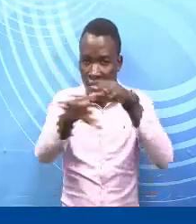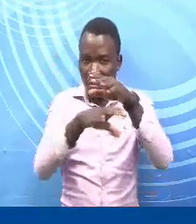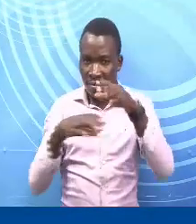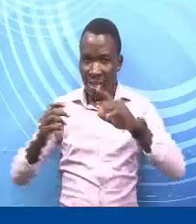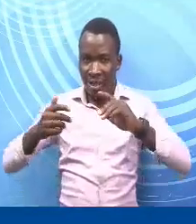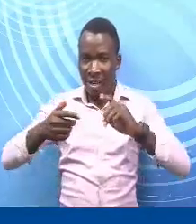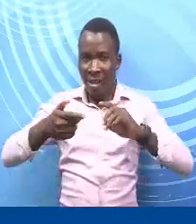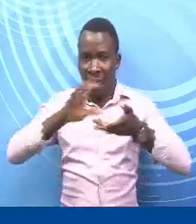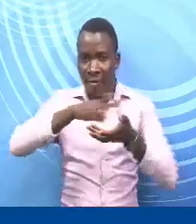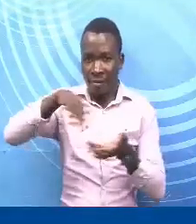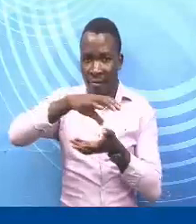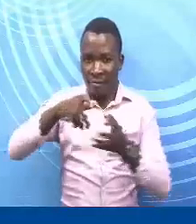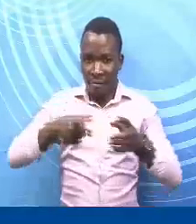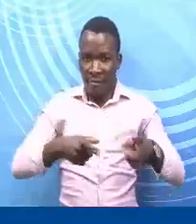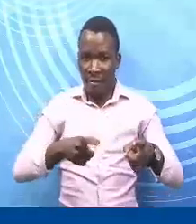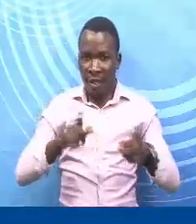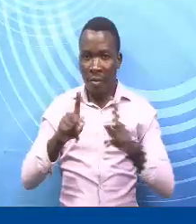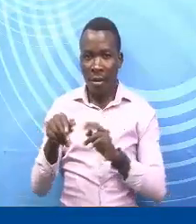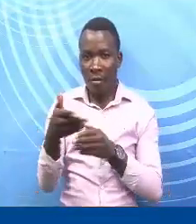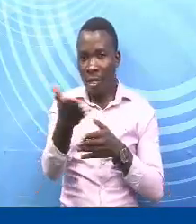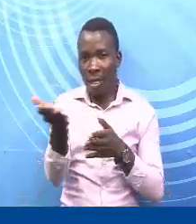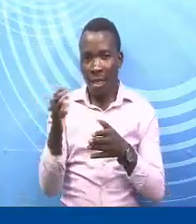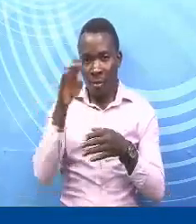hagati y'abagatuye n'igisirikare cya leta.